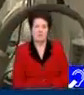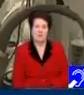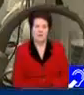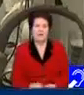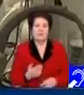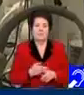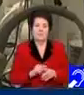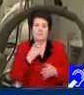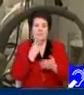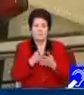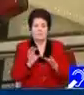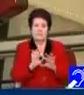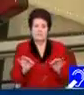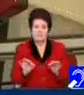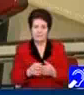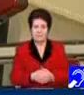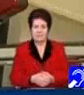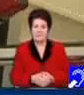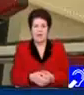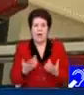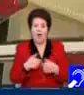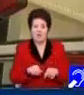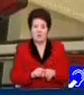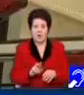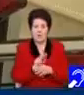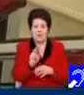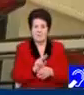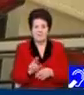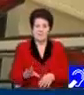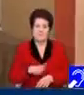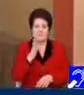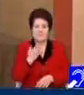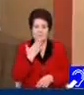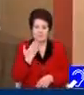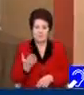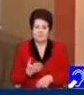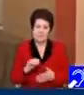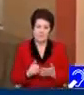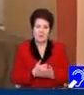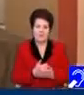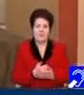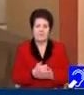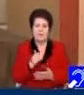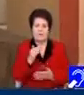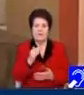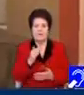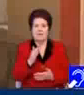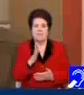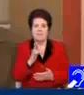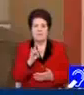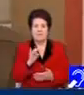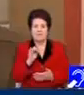Chirurgia pediatrică timișoreană, așa cum ne-am învățat să fie în ultimii ani, este din nou un vârf de lance în chirurgia